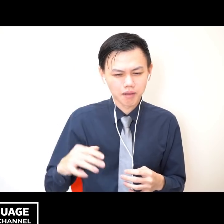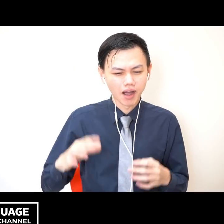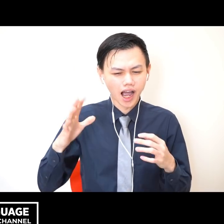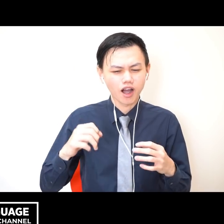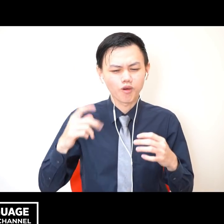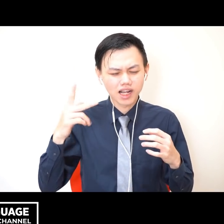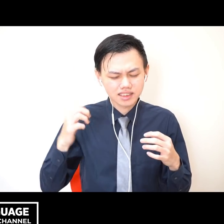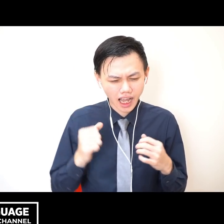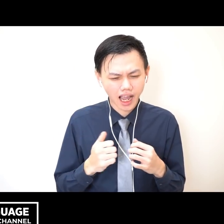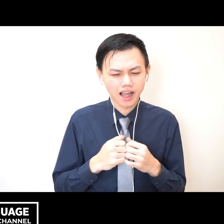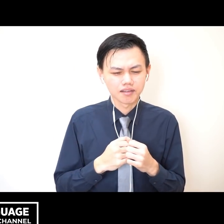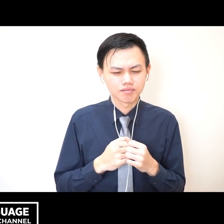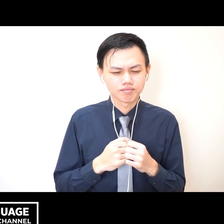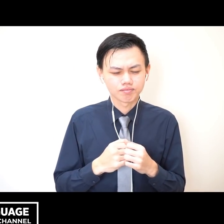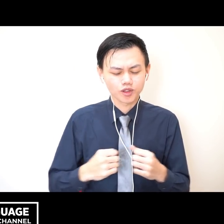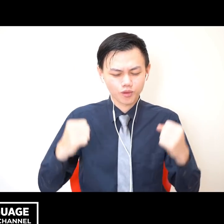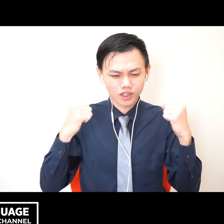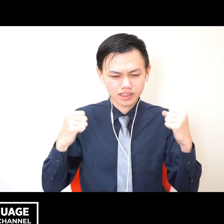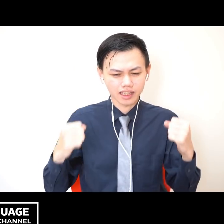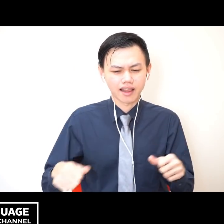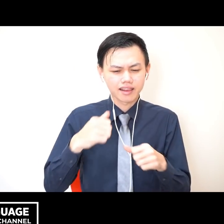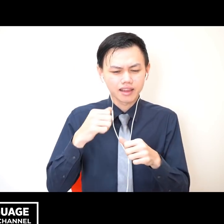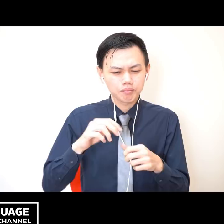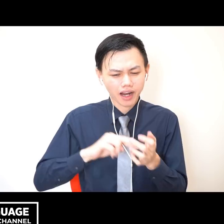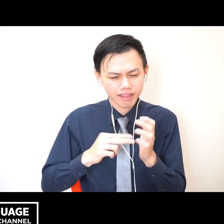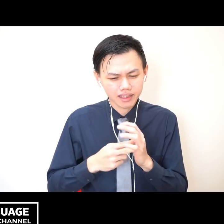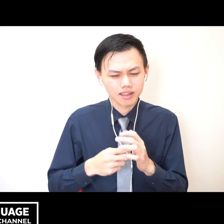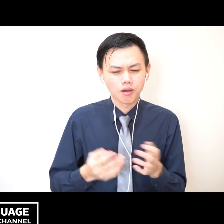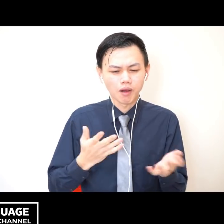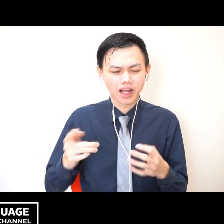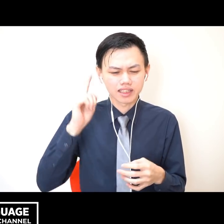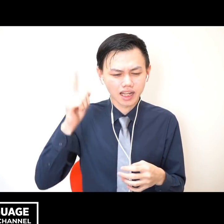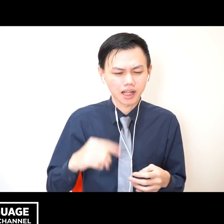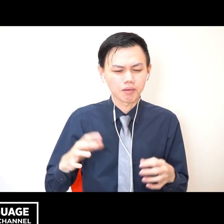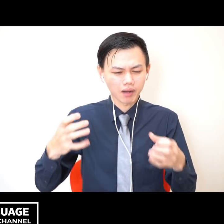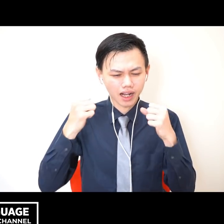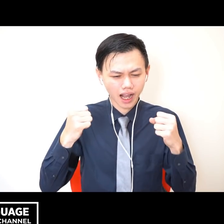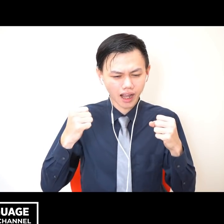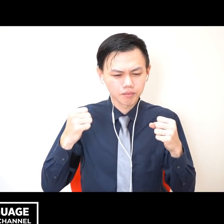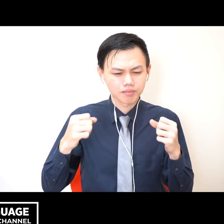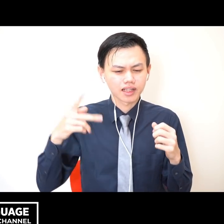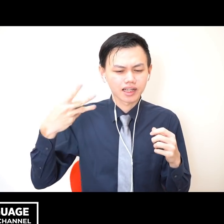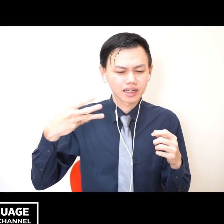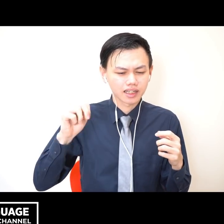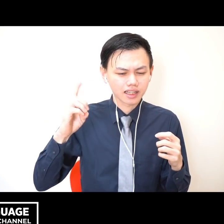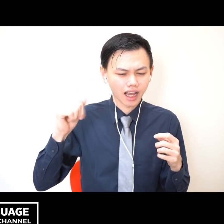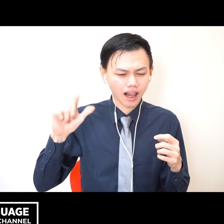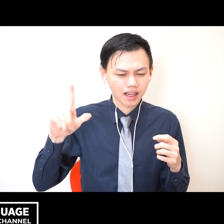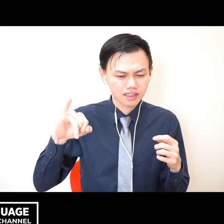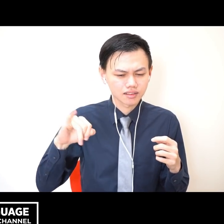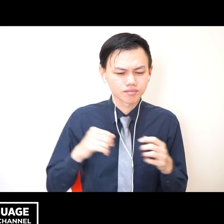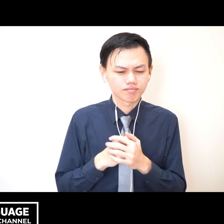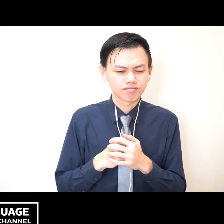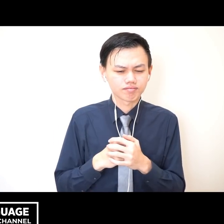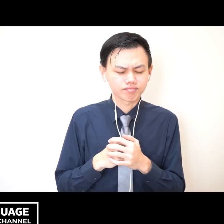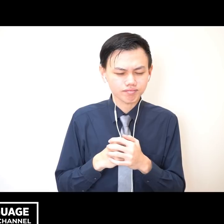Apapun penderitaan yang sedang kita hadapi, apapun rasa sakit atau rasa pedih yang sedang kita alami hari ini, tidak